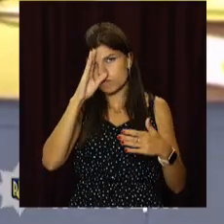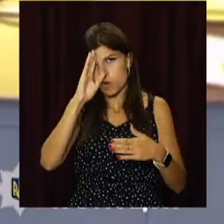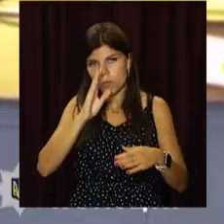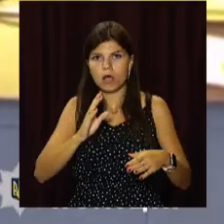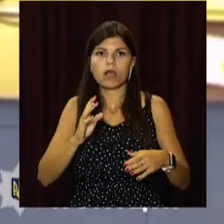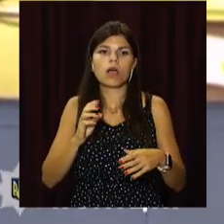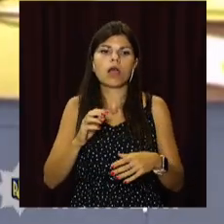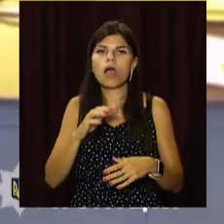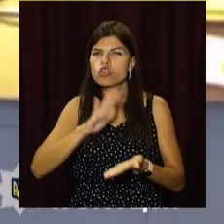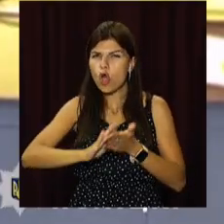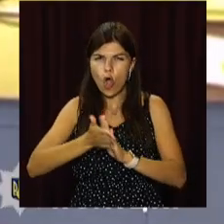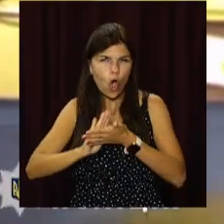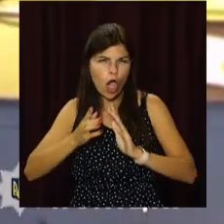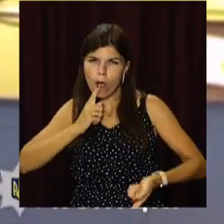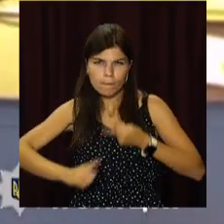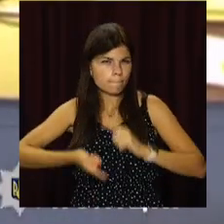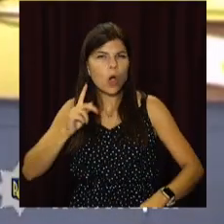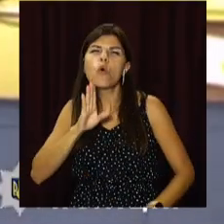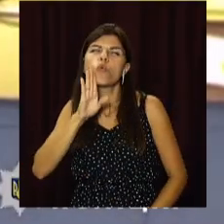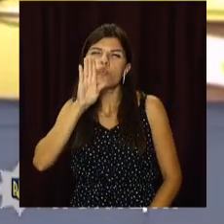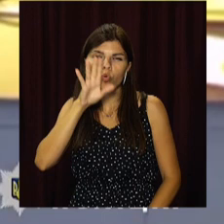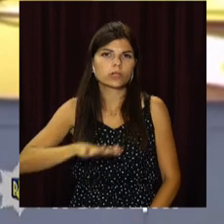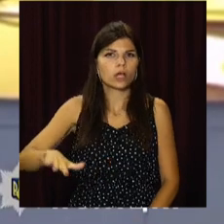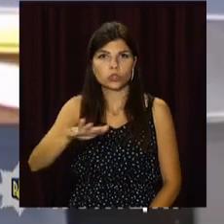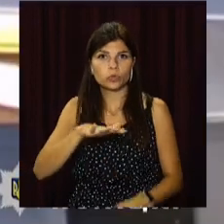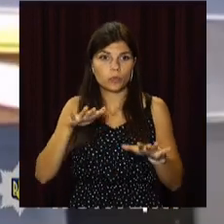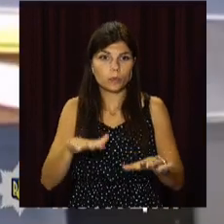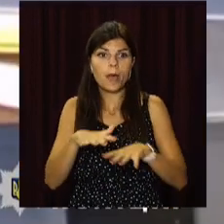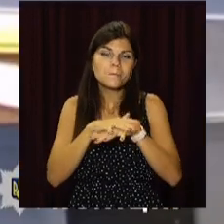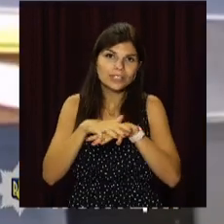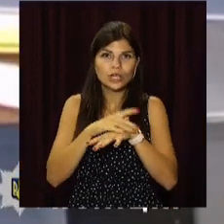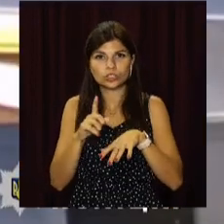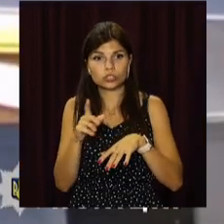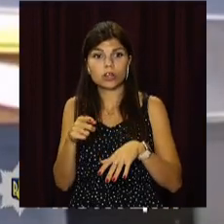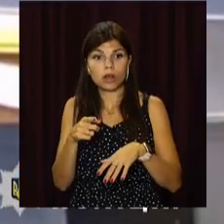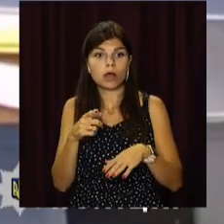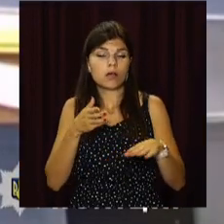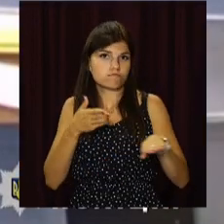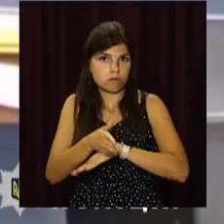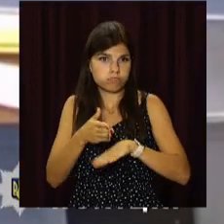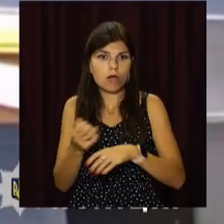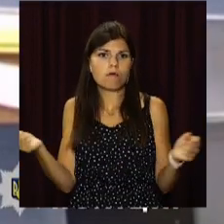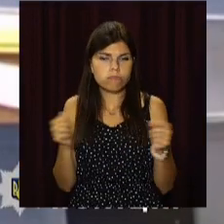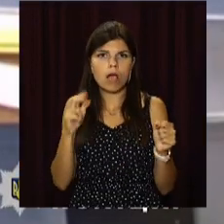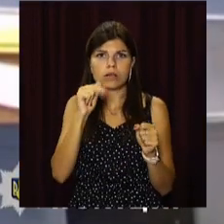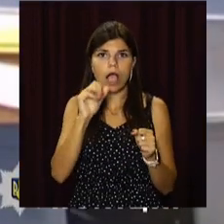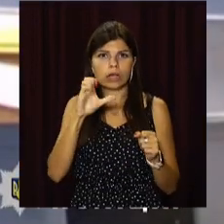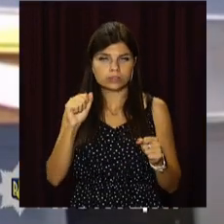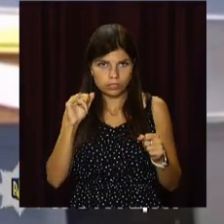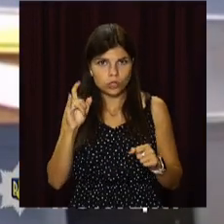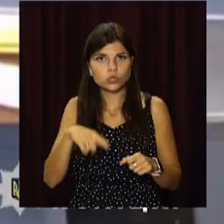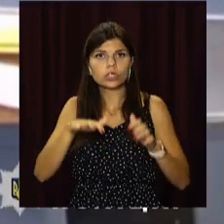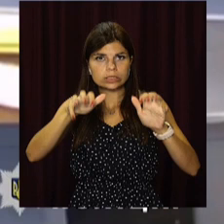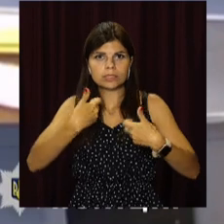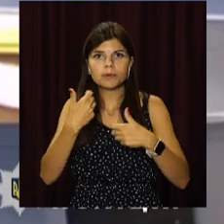діяли за попередньою змовою, переважно вранці на території місцевих ринків. Проникали до приміщень і грабували каси, а також